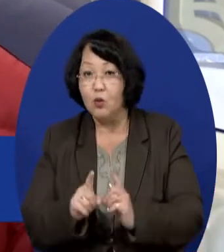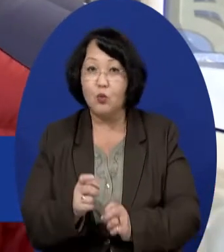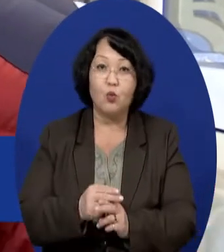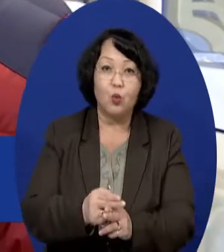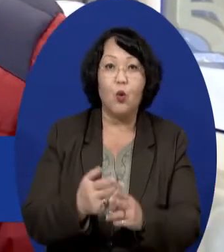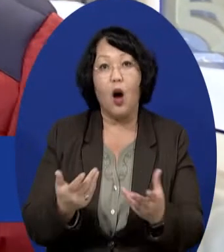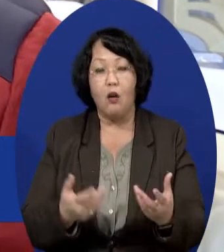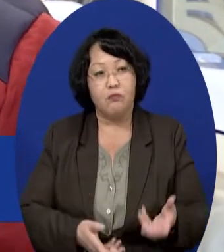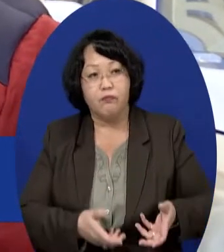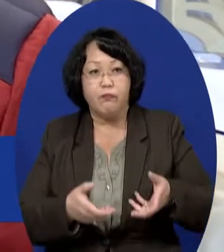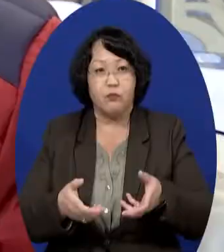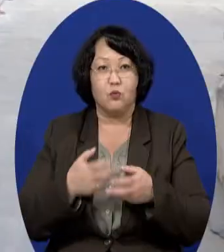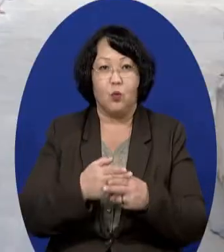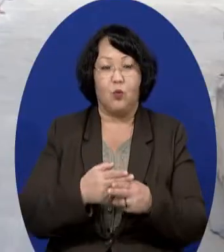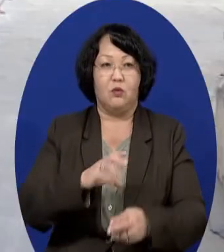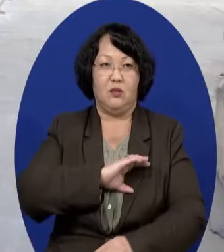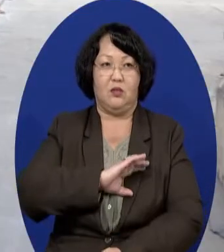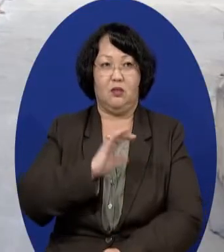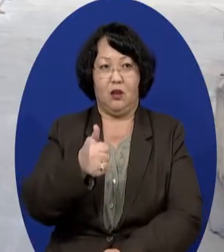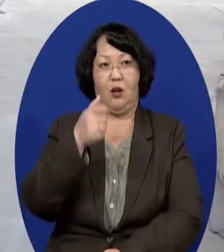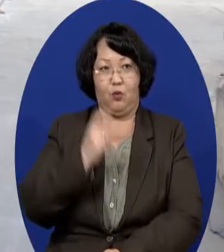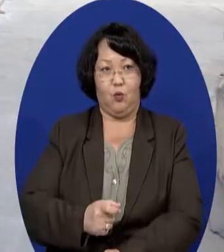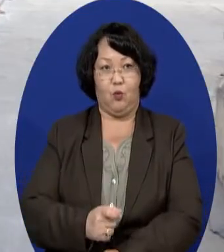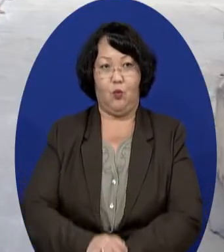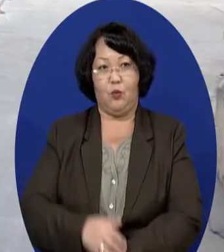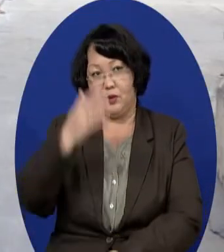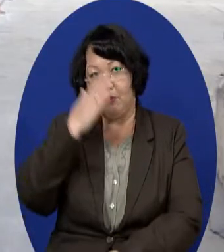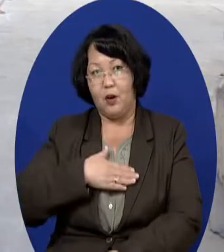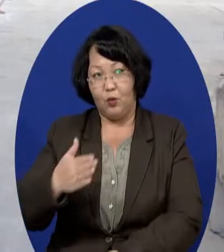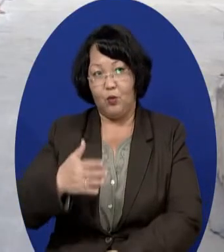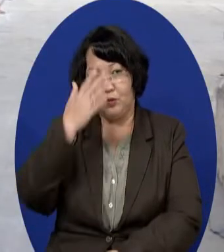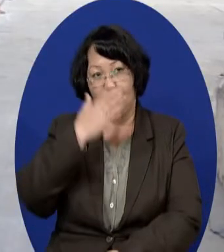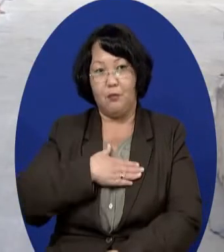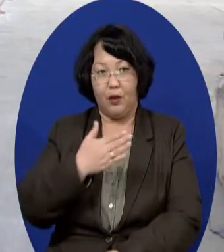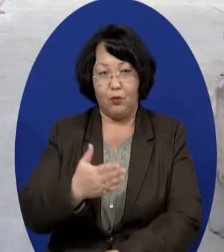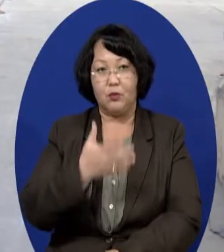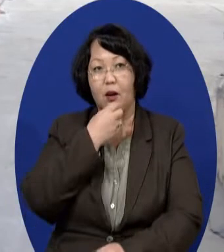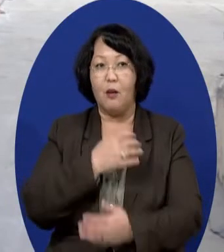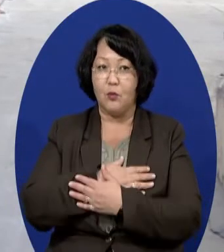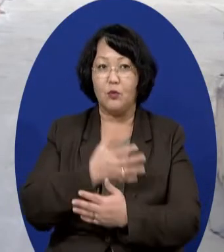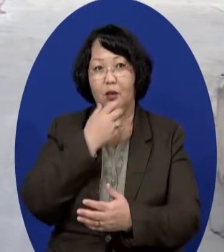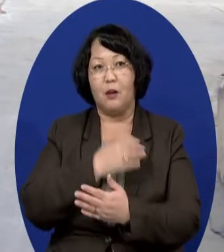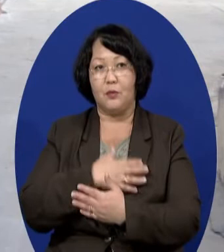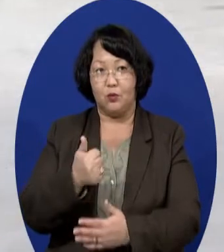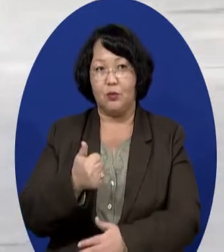нь хийгээл яв. Тийм л юм. За хэм байна. За цай таамаглав.